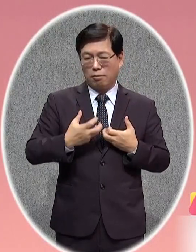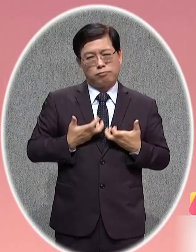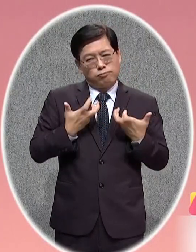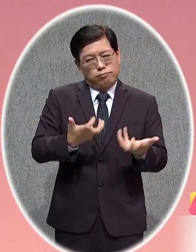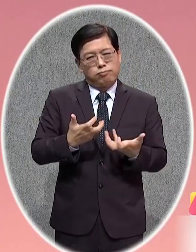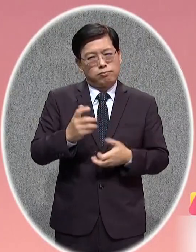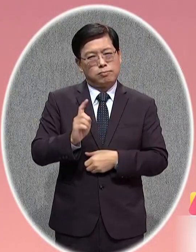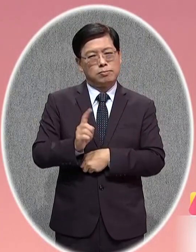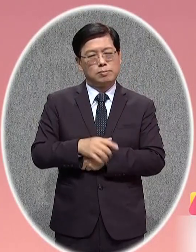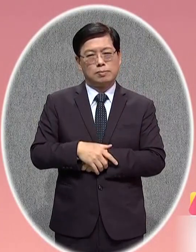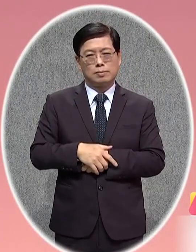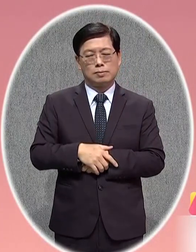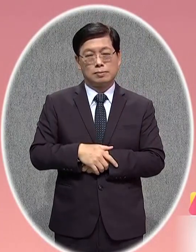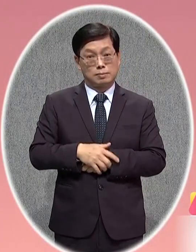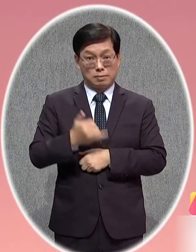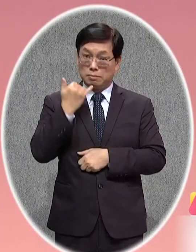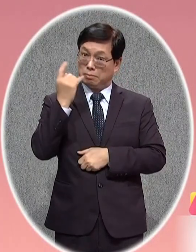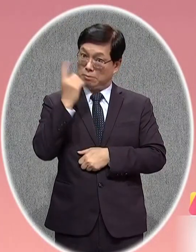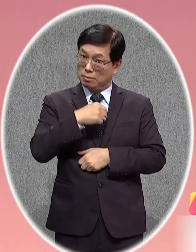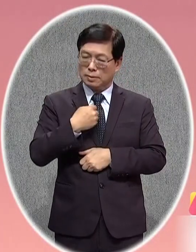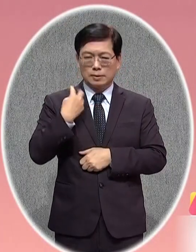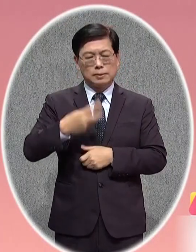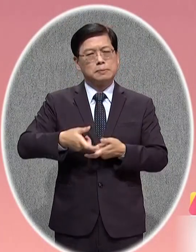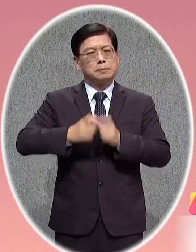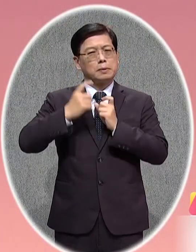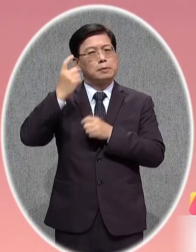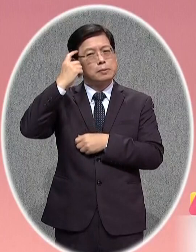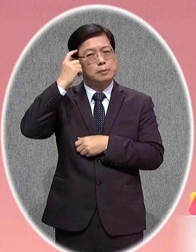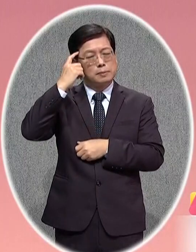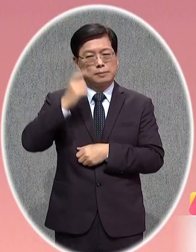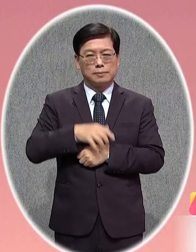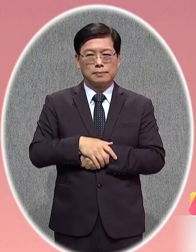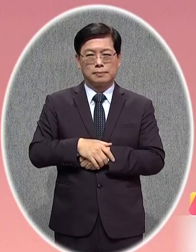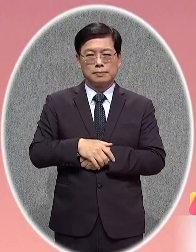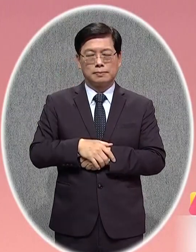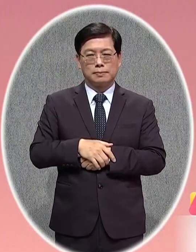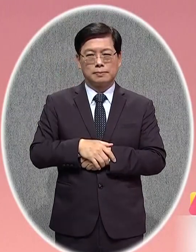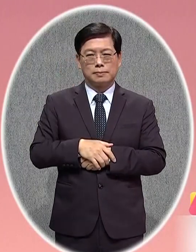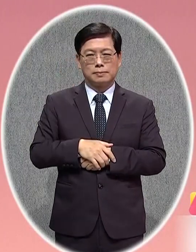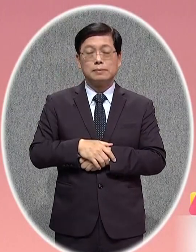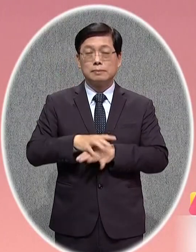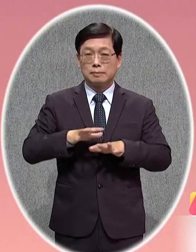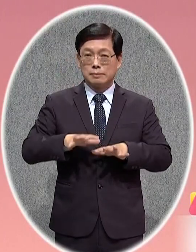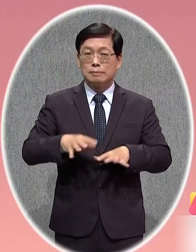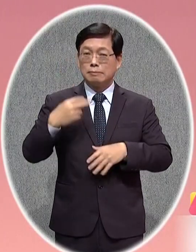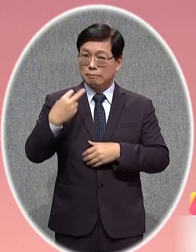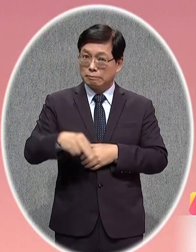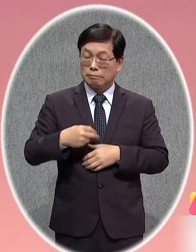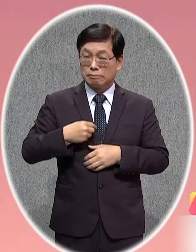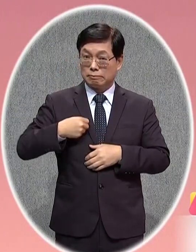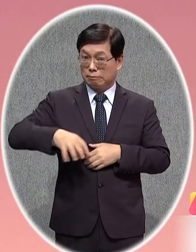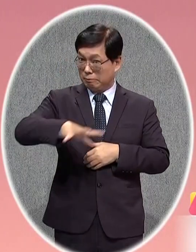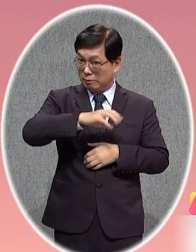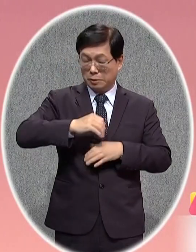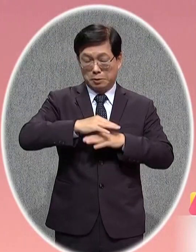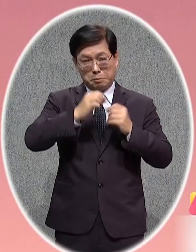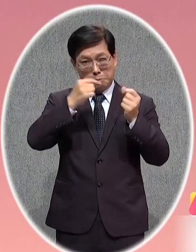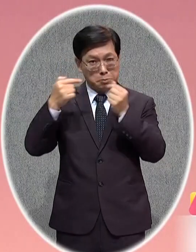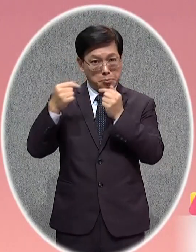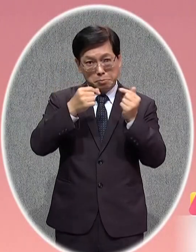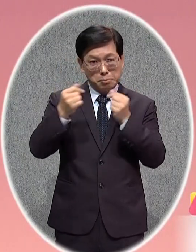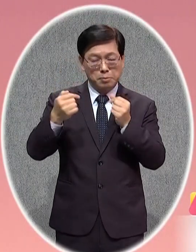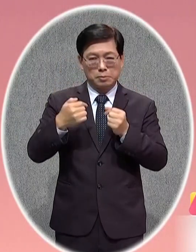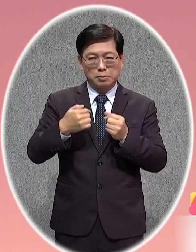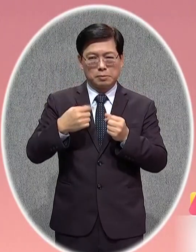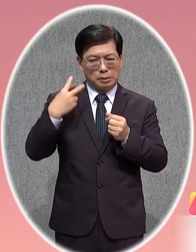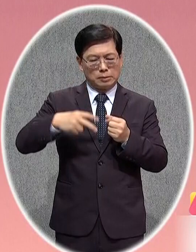度？我们是不是应该回过头来想一想，然后这个在这整个衡量的当中